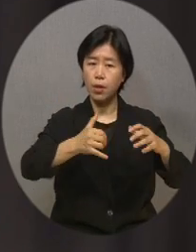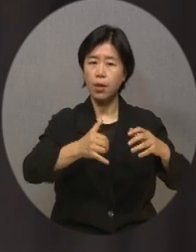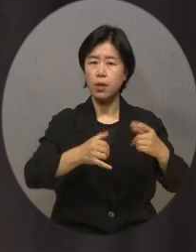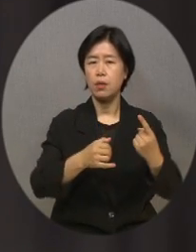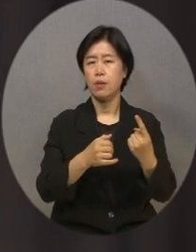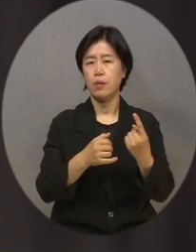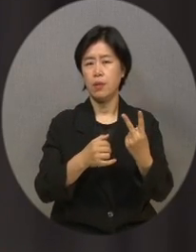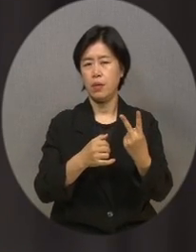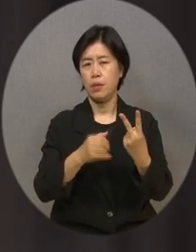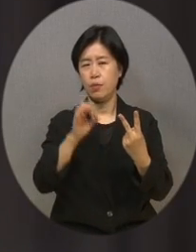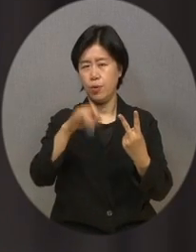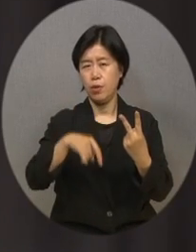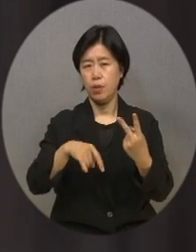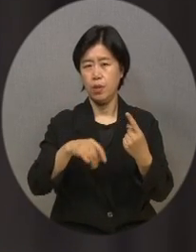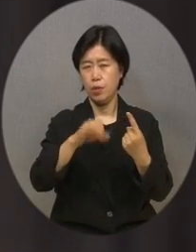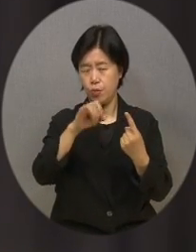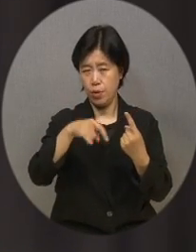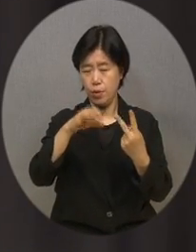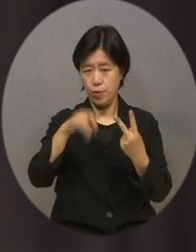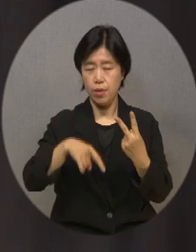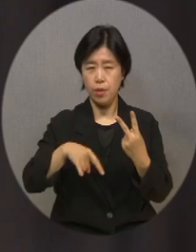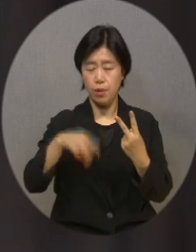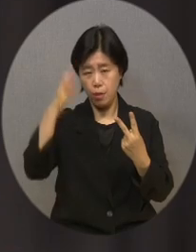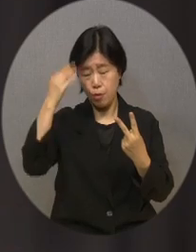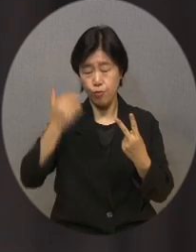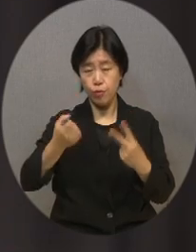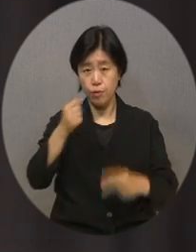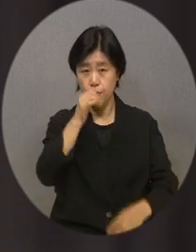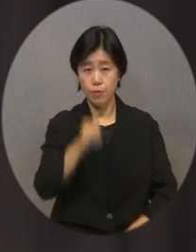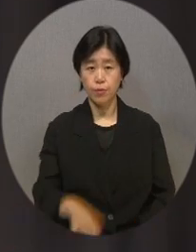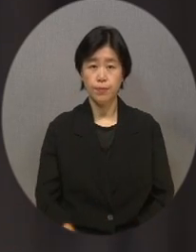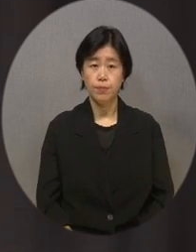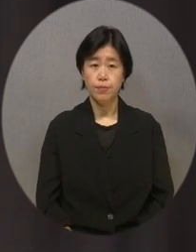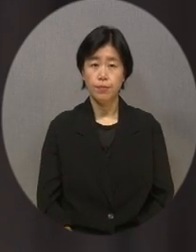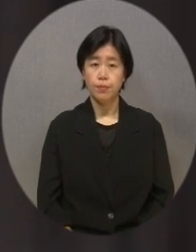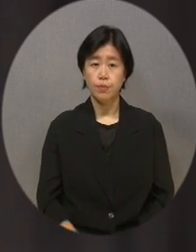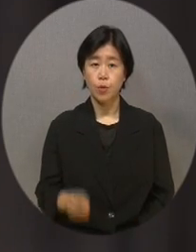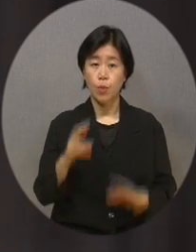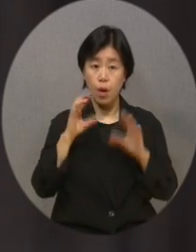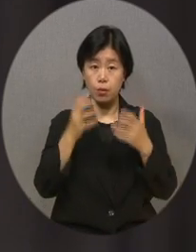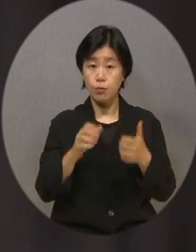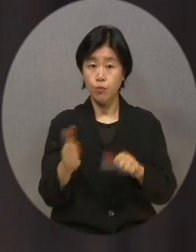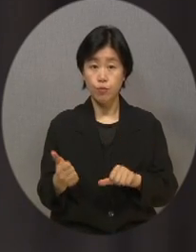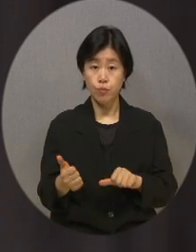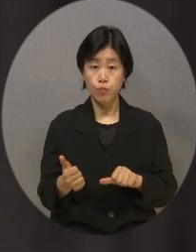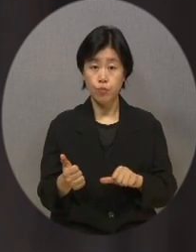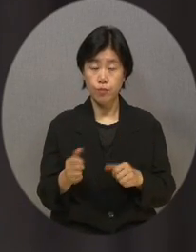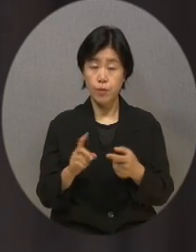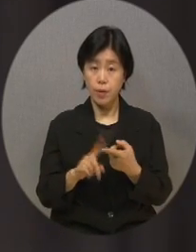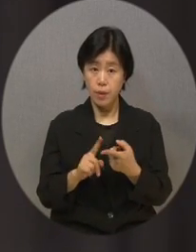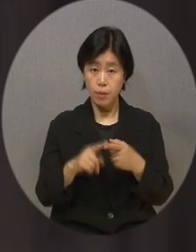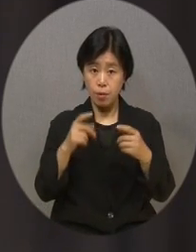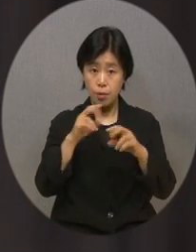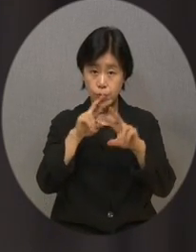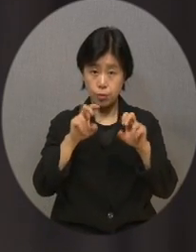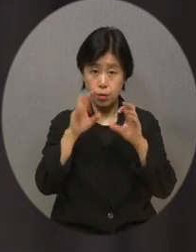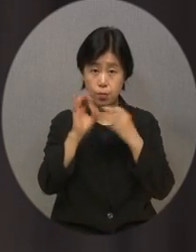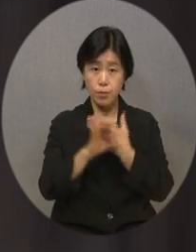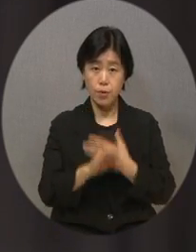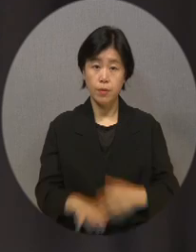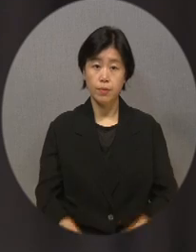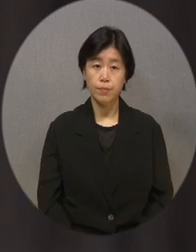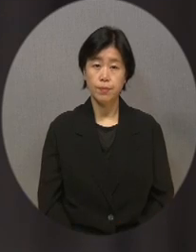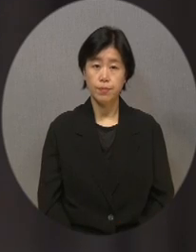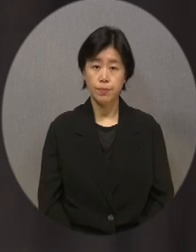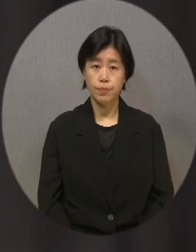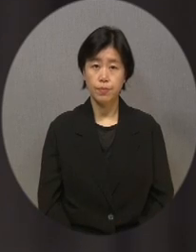80세 정도 되는데요. 우리나라가 지금 83.5세로 지금 상회를 하고 있습니다. 영유아 사망률도 이 인구 1,000명당 영유아라고